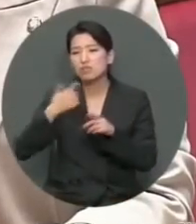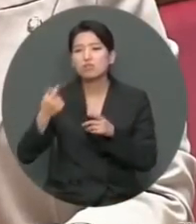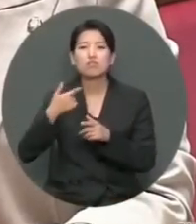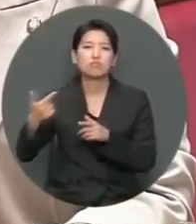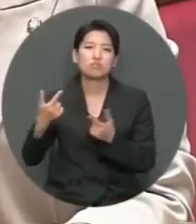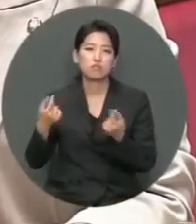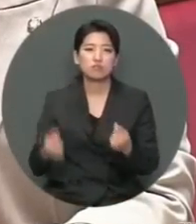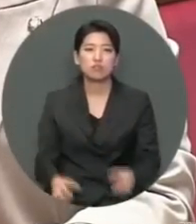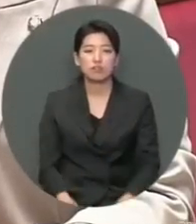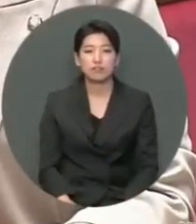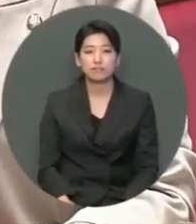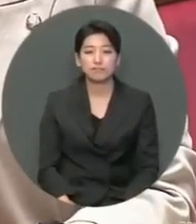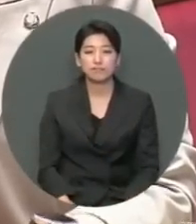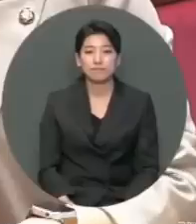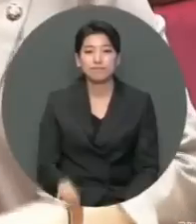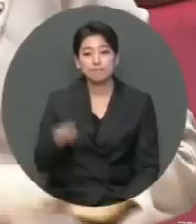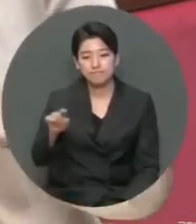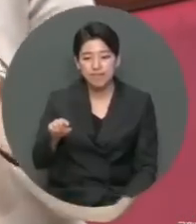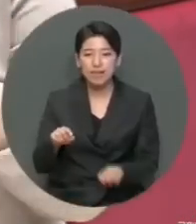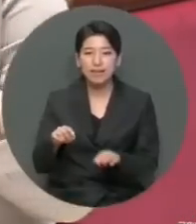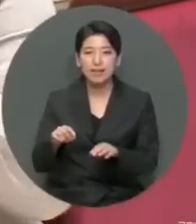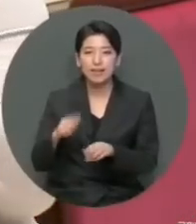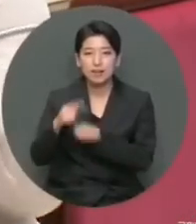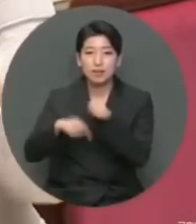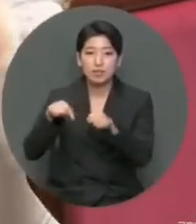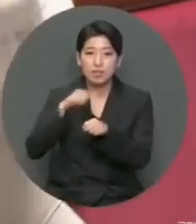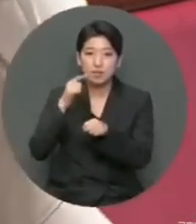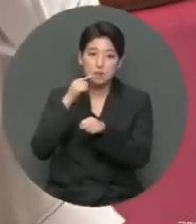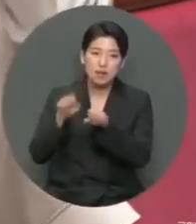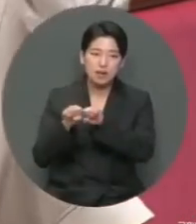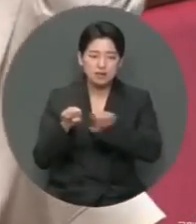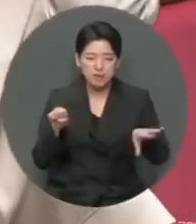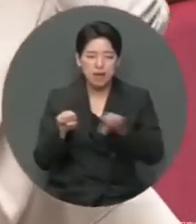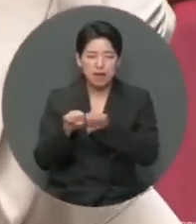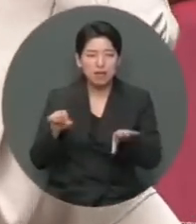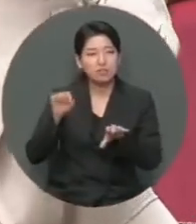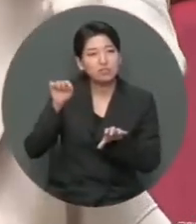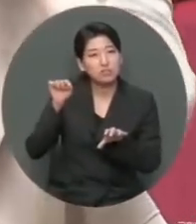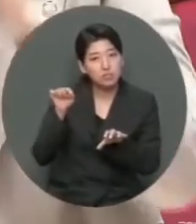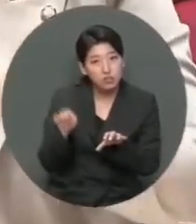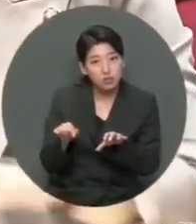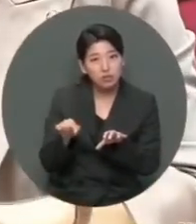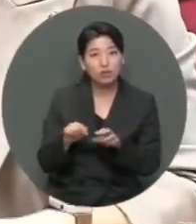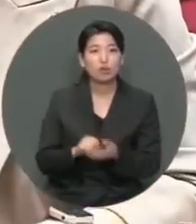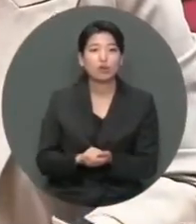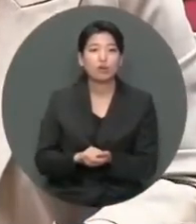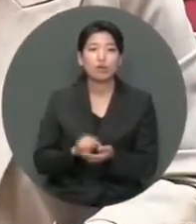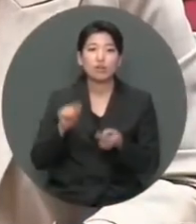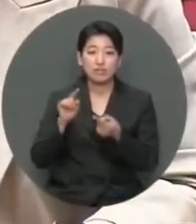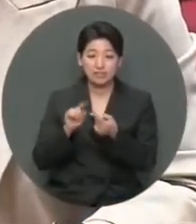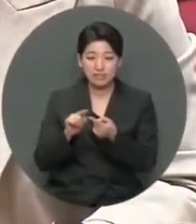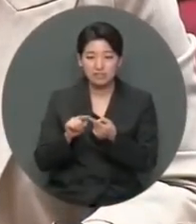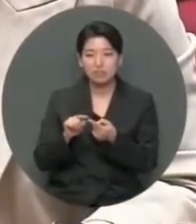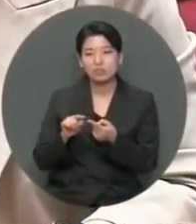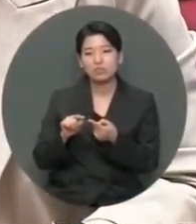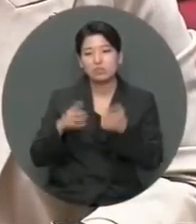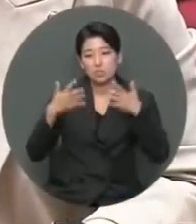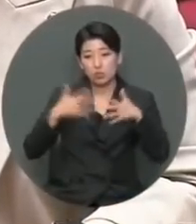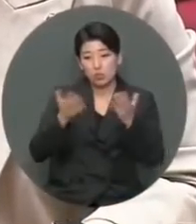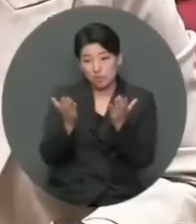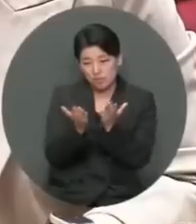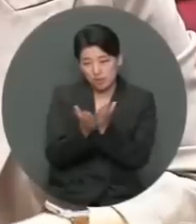없을 수 있고 우리가 반대하는 것은 적절치 않을 수 있다라는 것은 전 정부의 입장도 그렇고 저희도 입장도